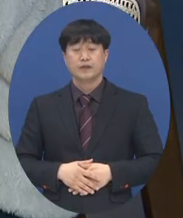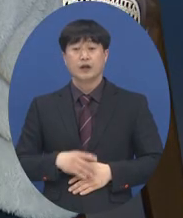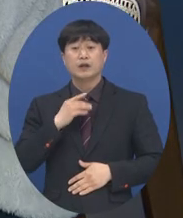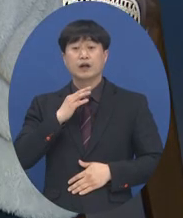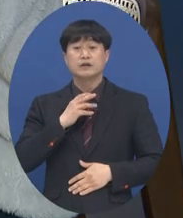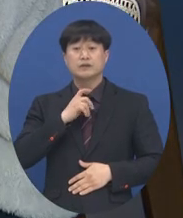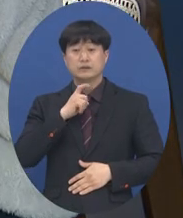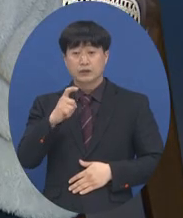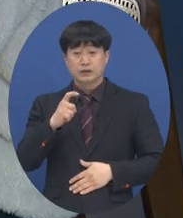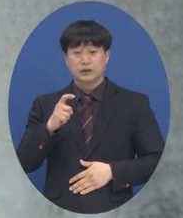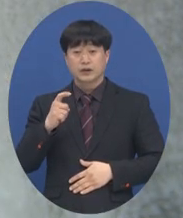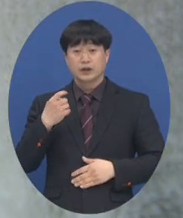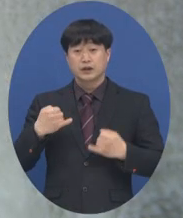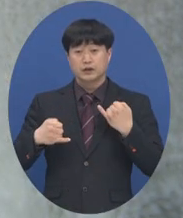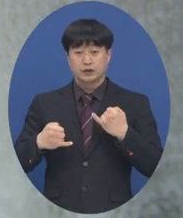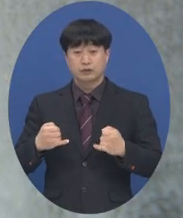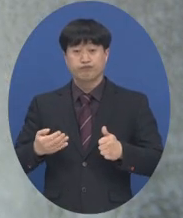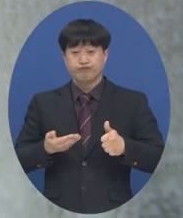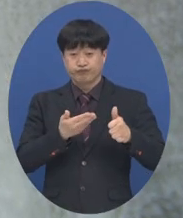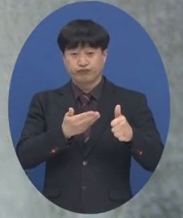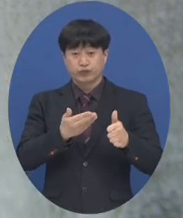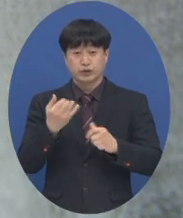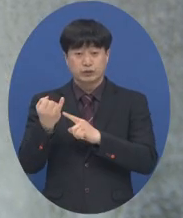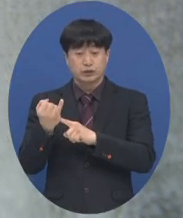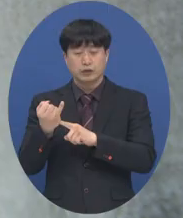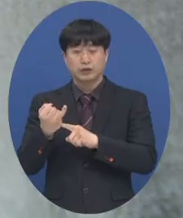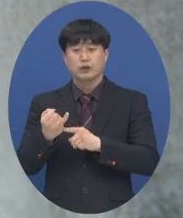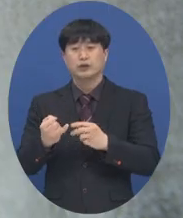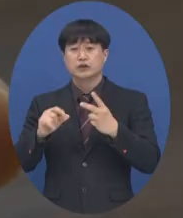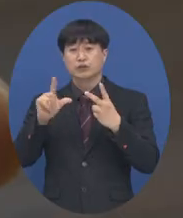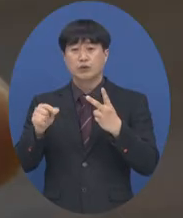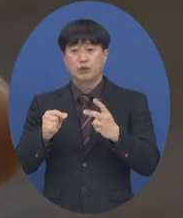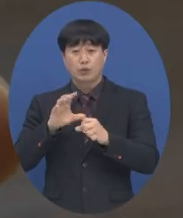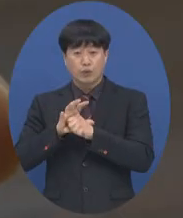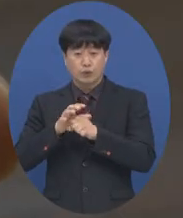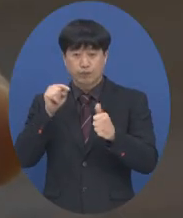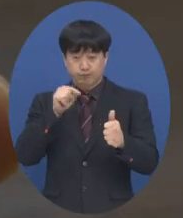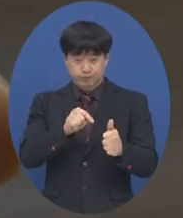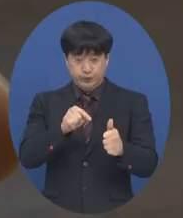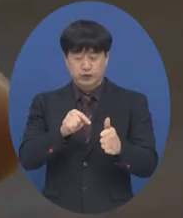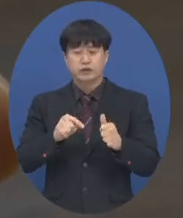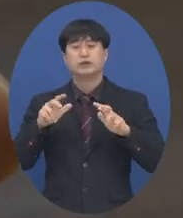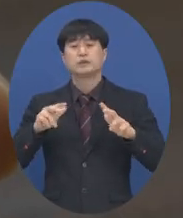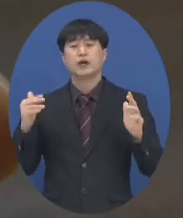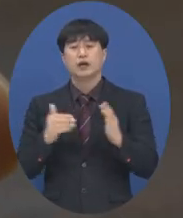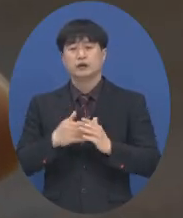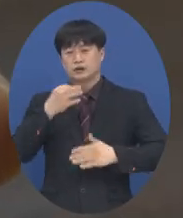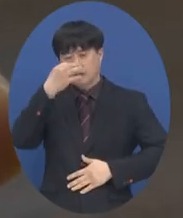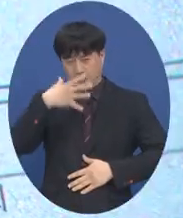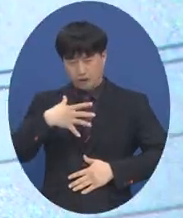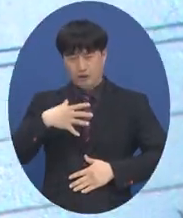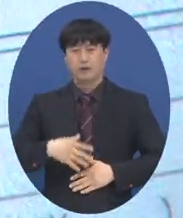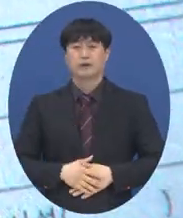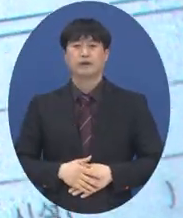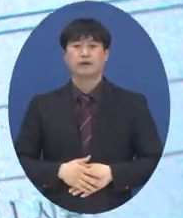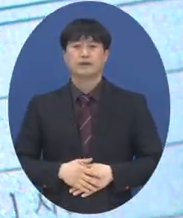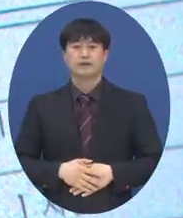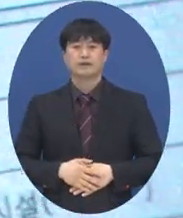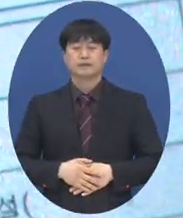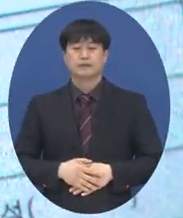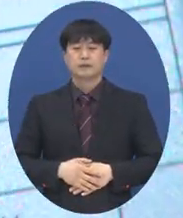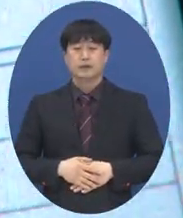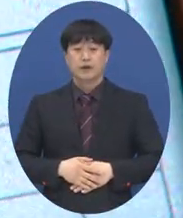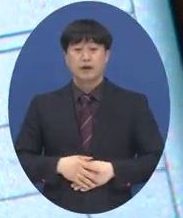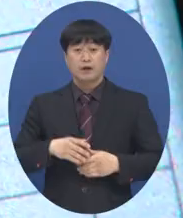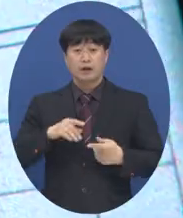10살 자녀를 키우는 정아영 씨. 지난달 아이가 코로나19에 걸려 아직까지도 힘든 시간을 보내고 있습니다.